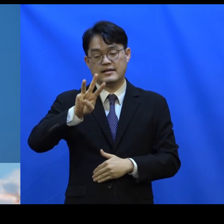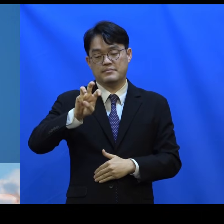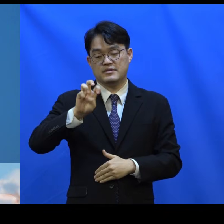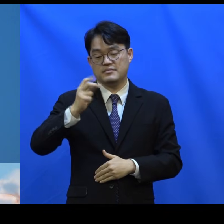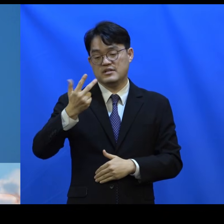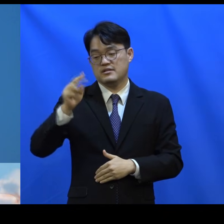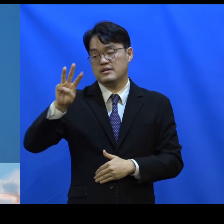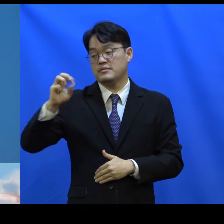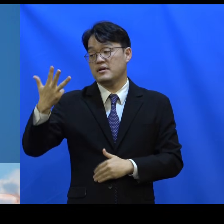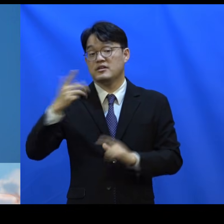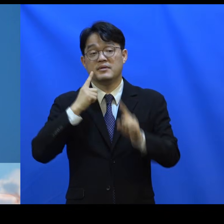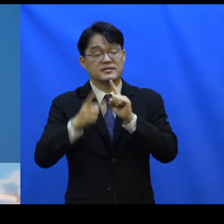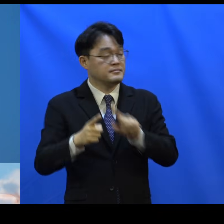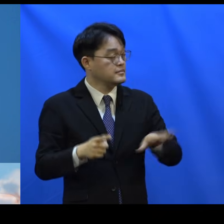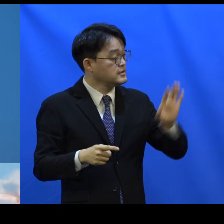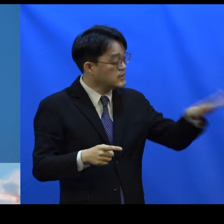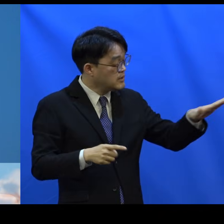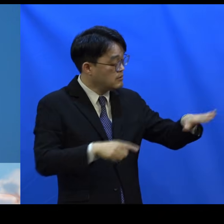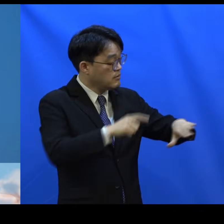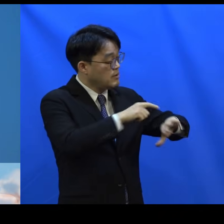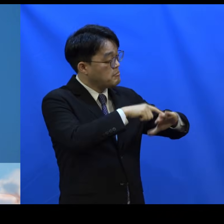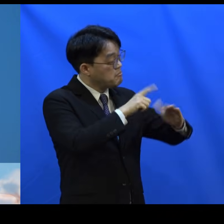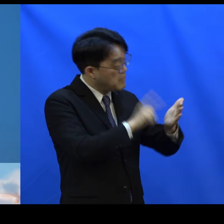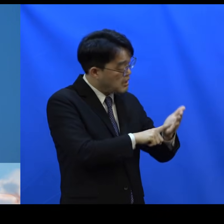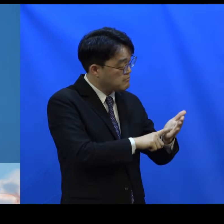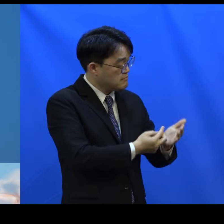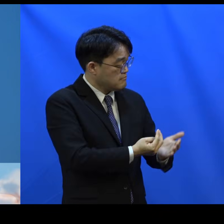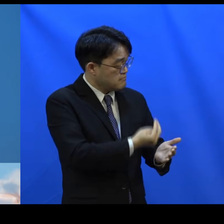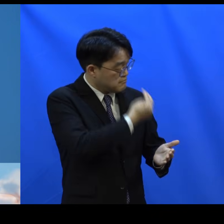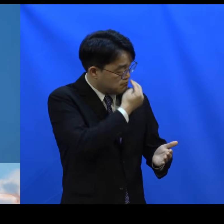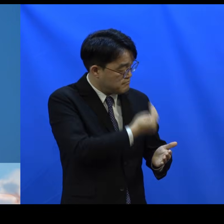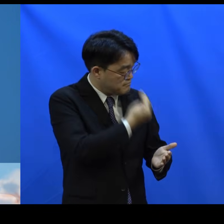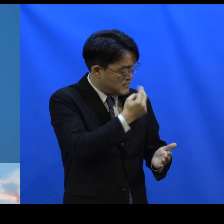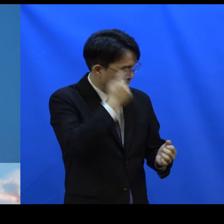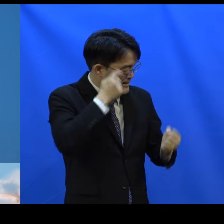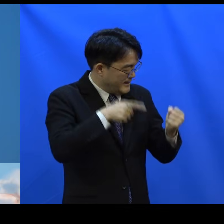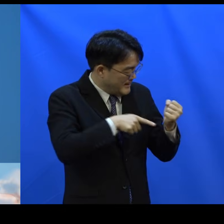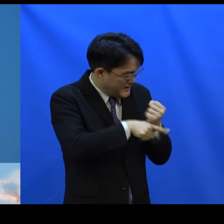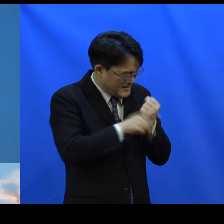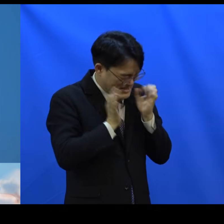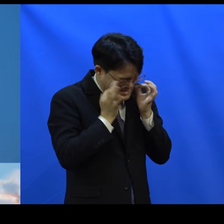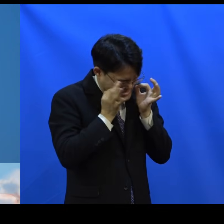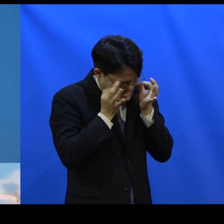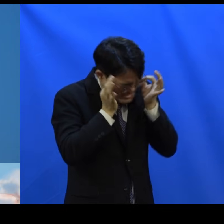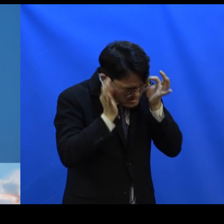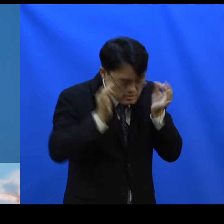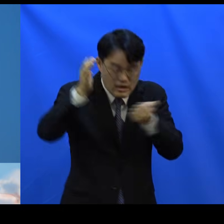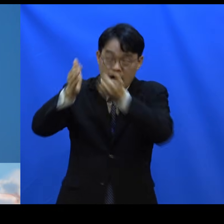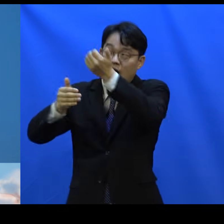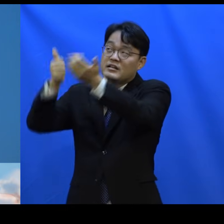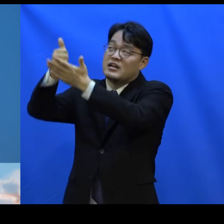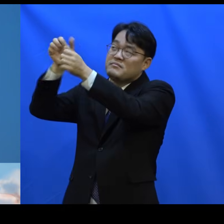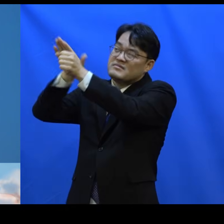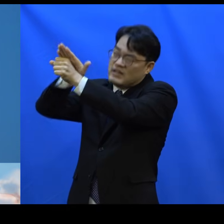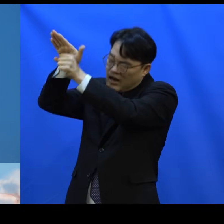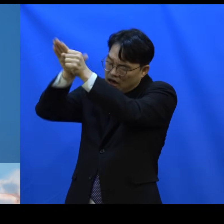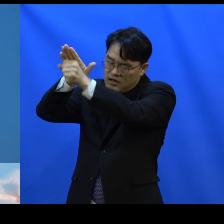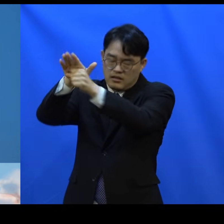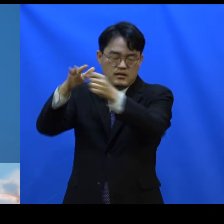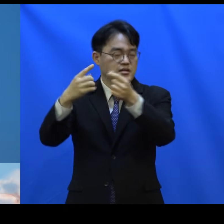말씀입니다. 예수께서 이르시되 내 마음을 다하고 목숨을 다하고 뜻을 다해 주 너희 하나님을 사랑하라 하셨으니 이것이 크고 첫째된